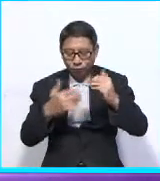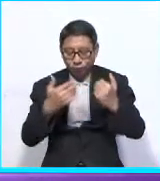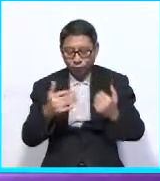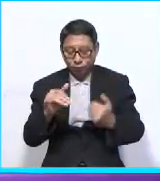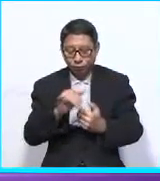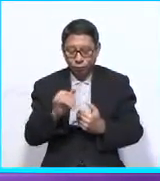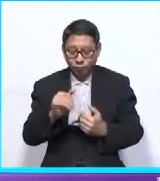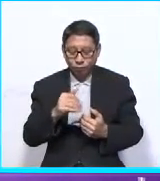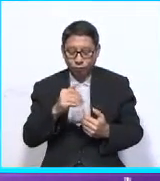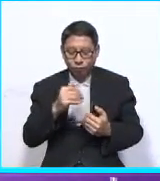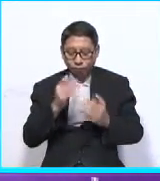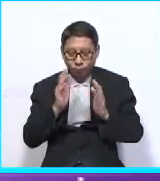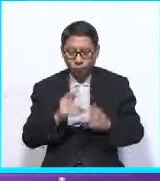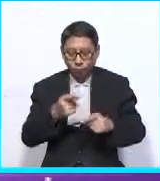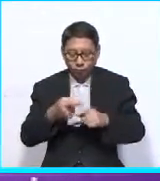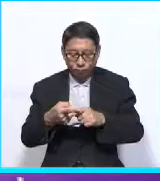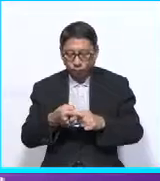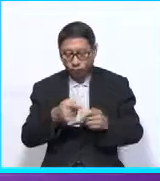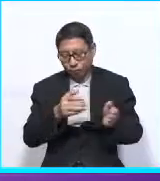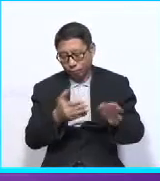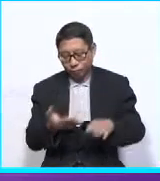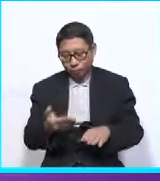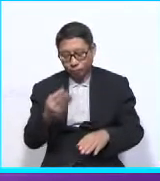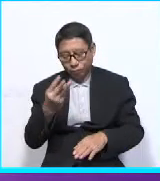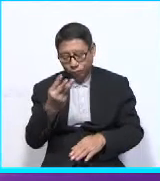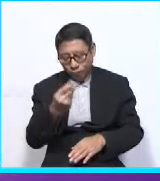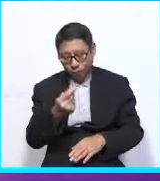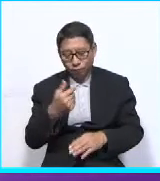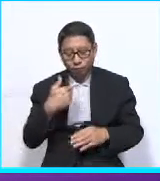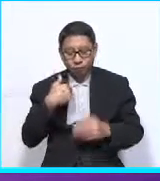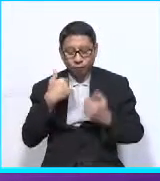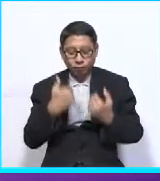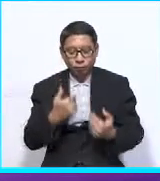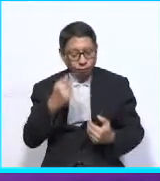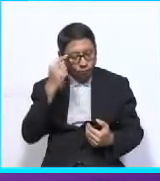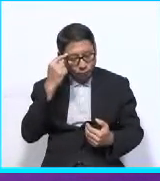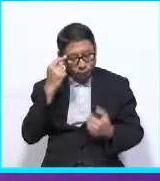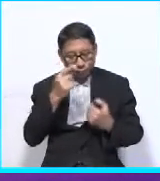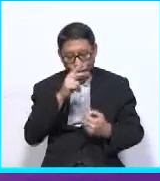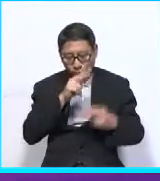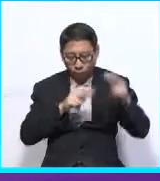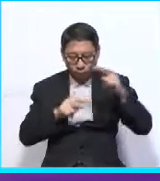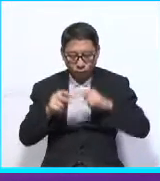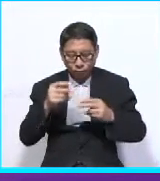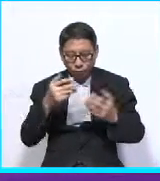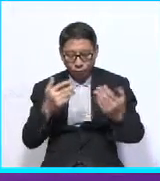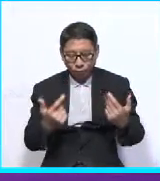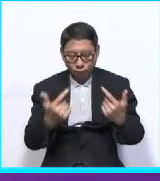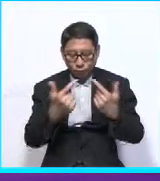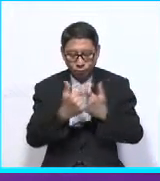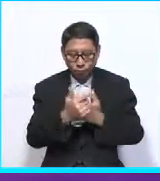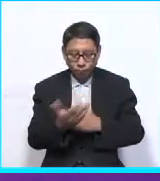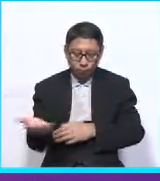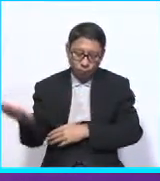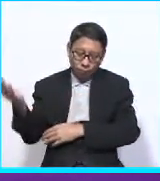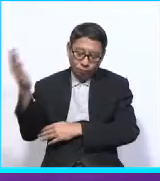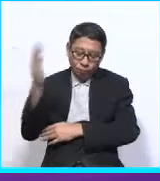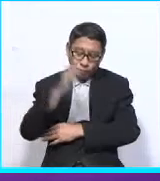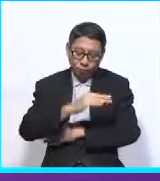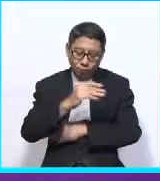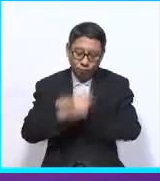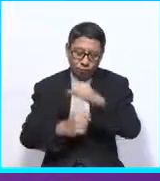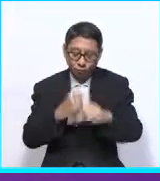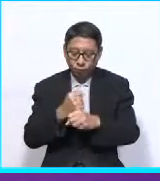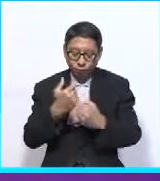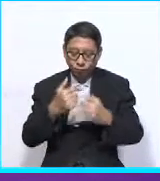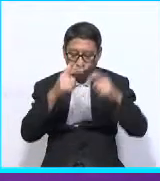องมียอดจำนวนผู้บาดเจ็บหรือว่าจำนวนยอดผู้เสียชีวิตเท่าไหร่แต่จะดูจากยอดเฉลี่ยทั้งปีว่าจังหวัดไห